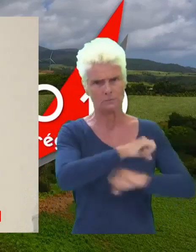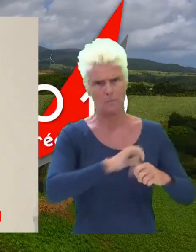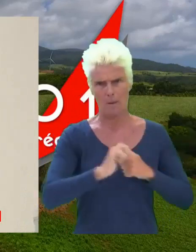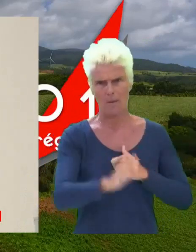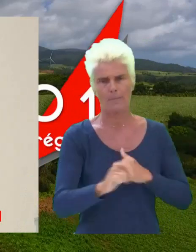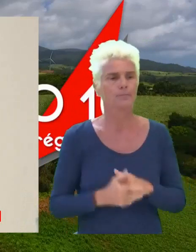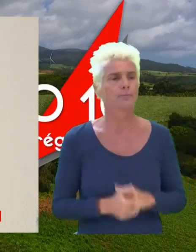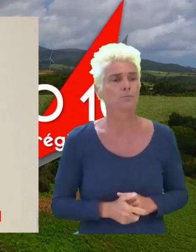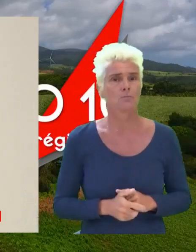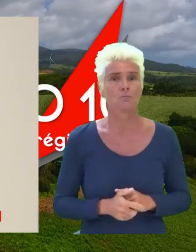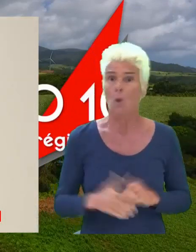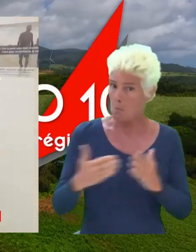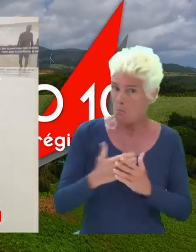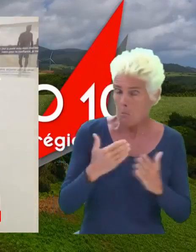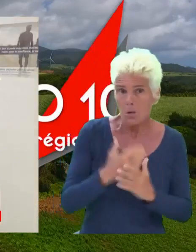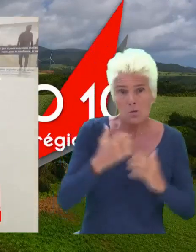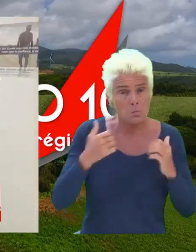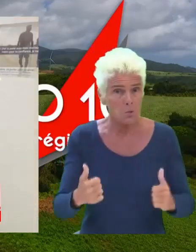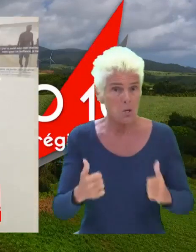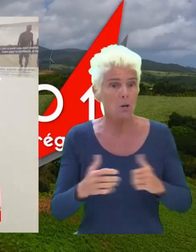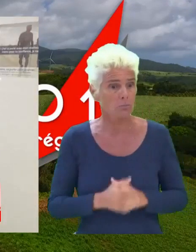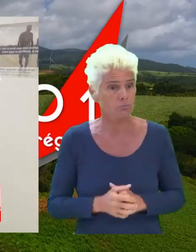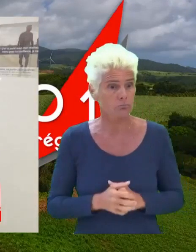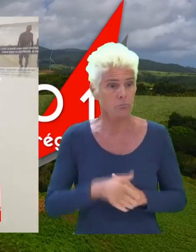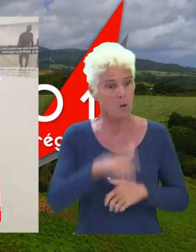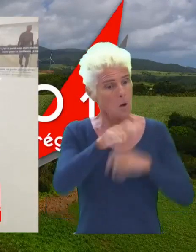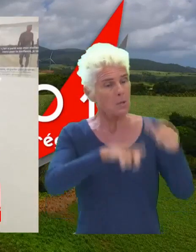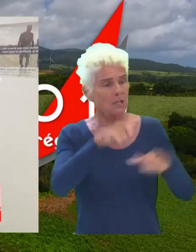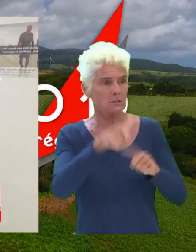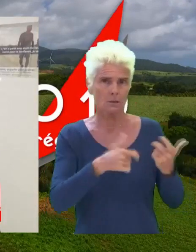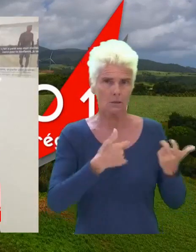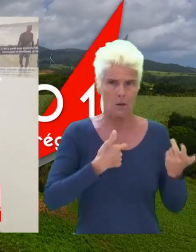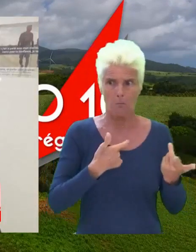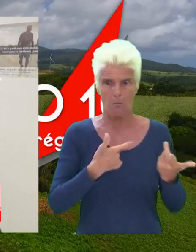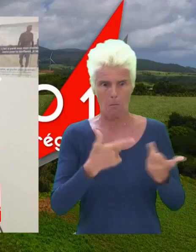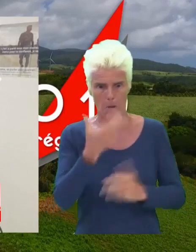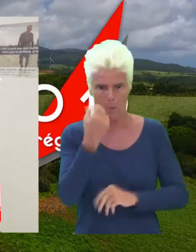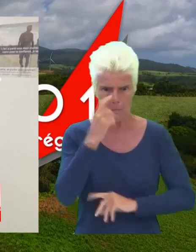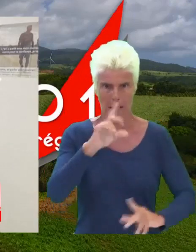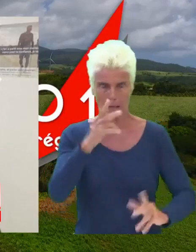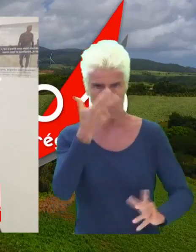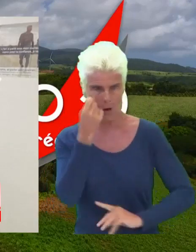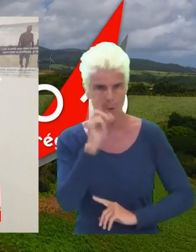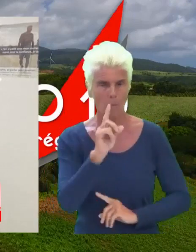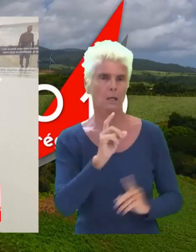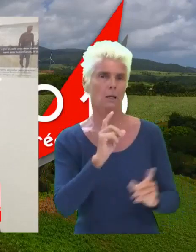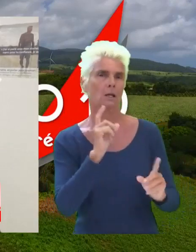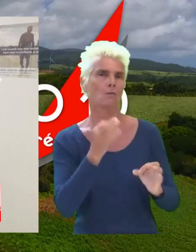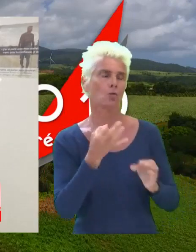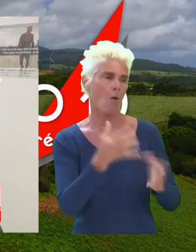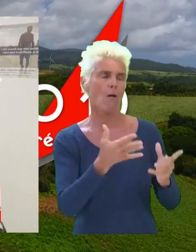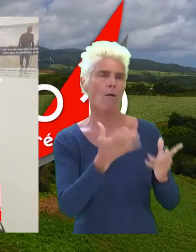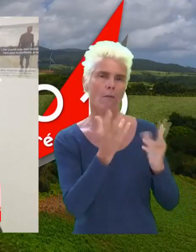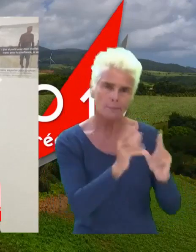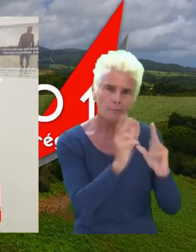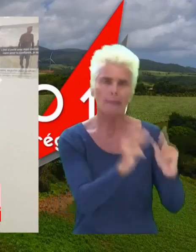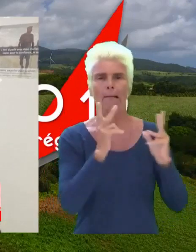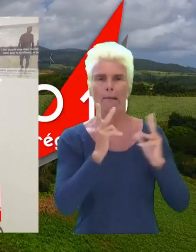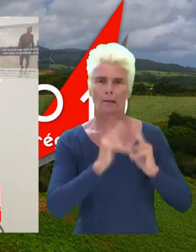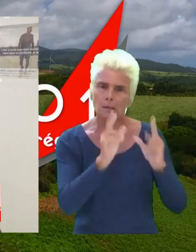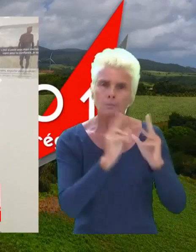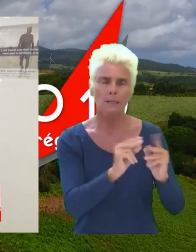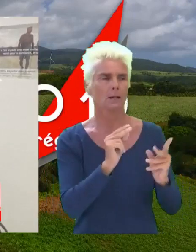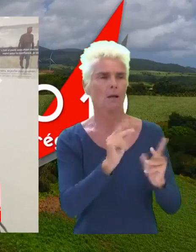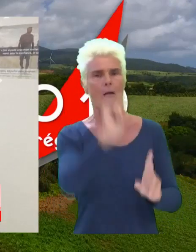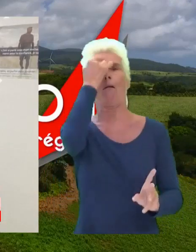l'instant ça se passe bien les gens son ne comprennent pas toujours mais quand on leur explique et ils se rendent